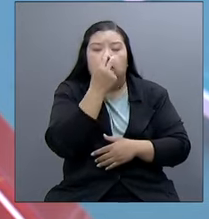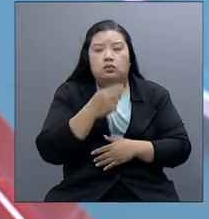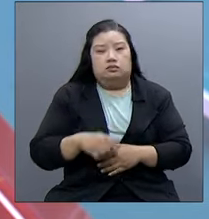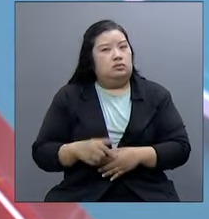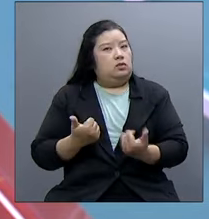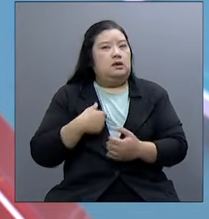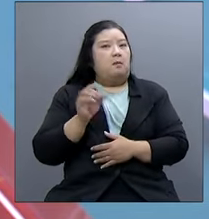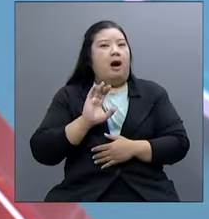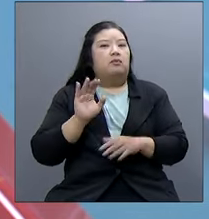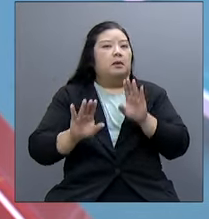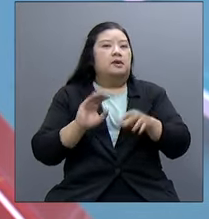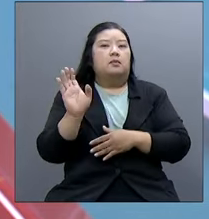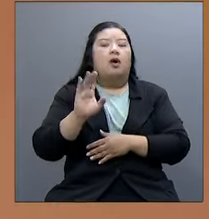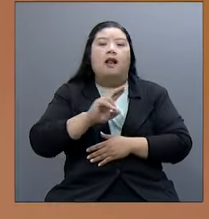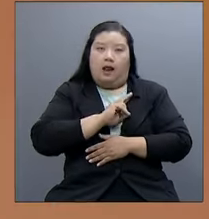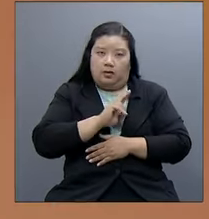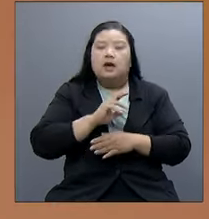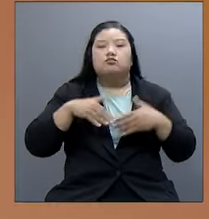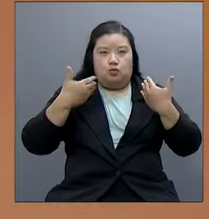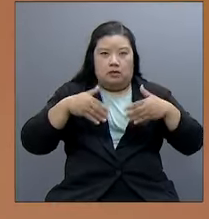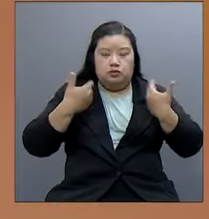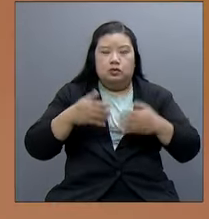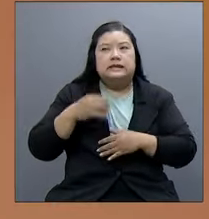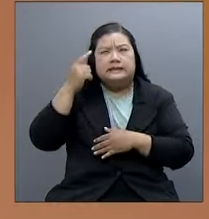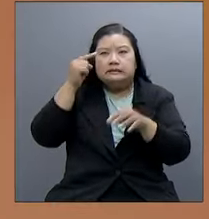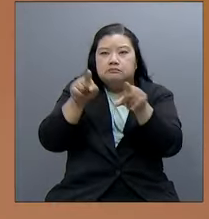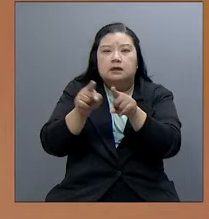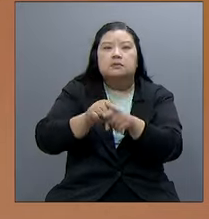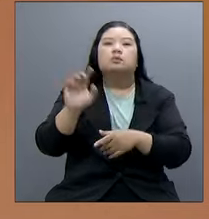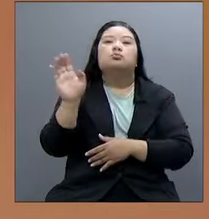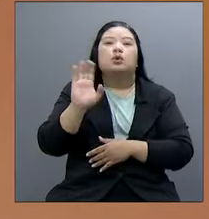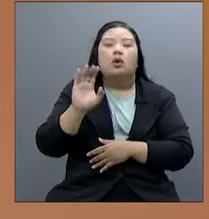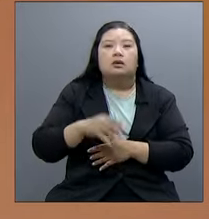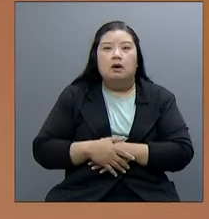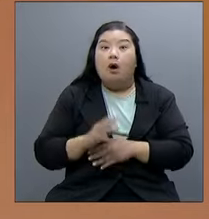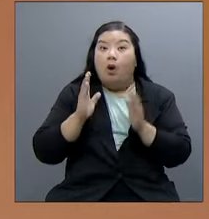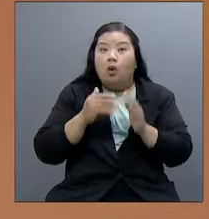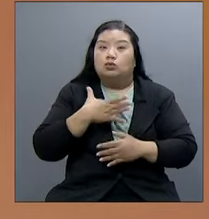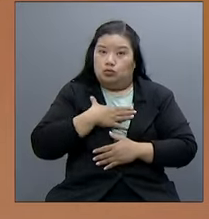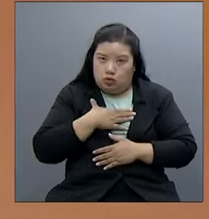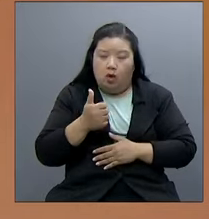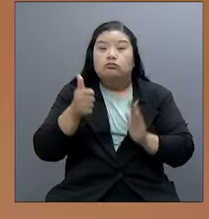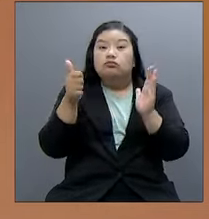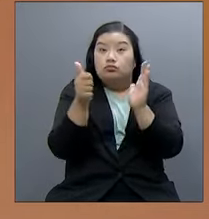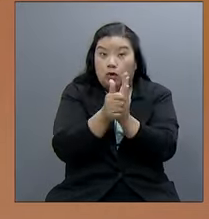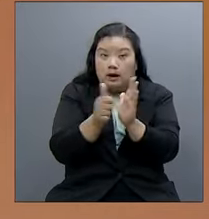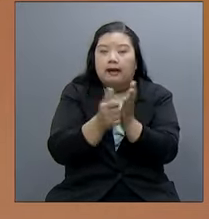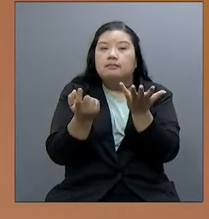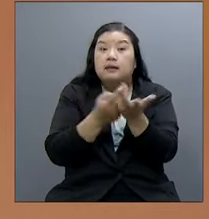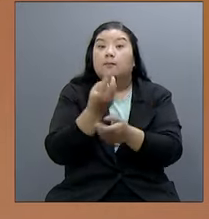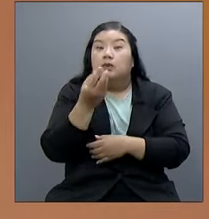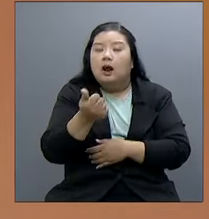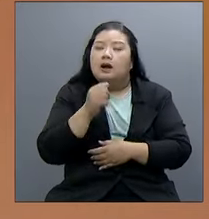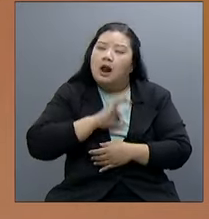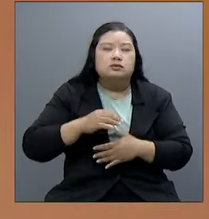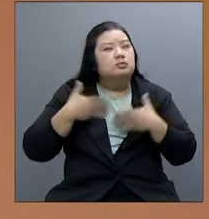แมความสูงางที่าไปยืดติดมาก Wheatแตีควสู